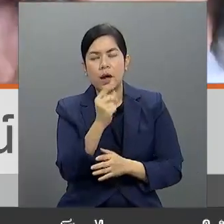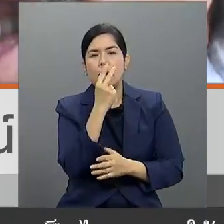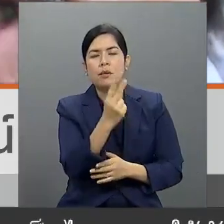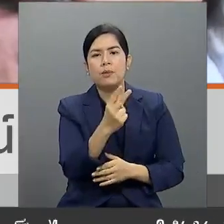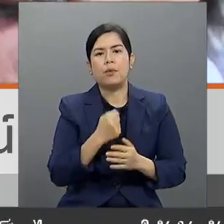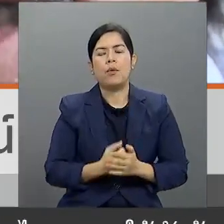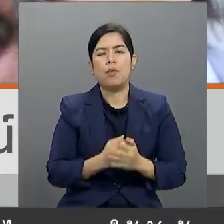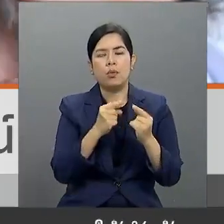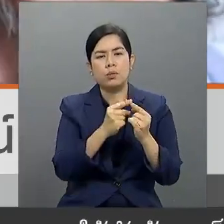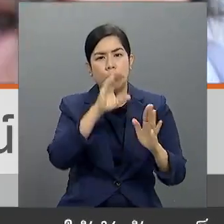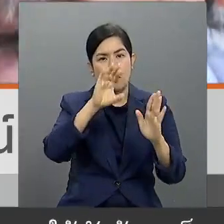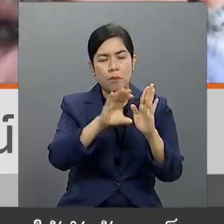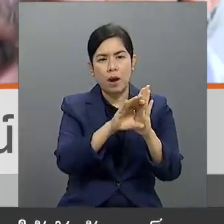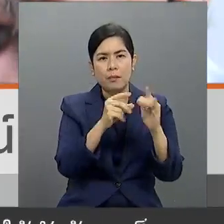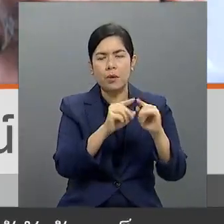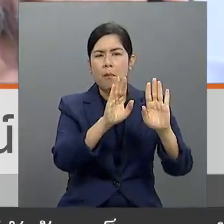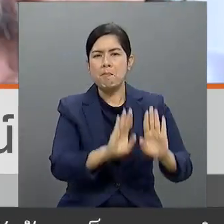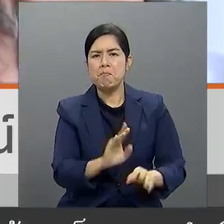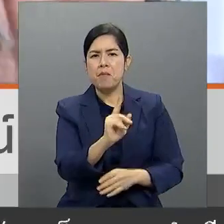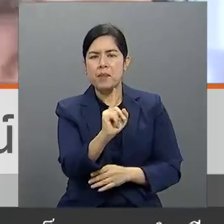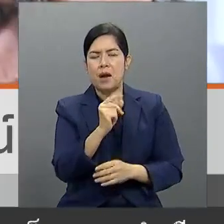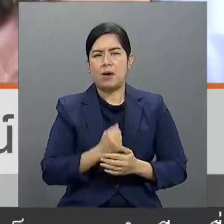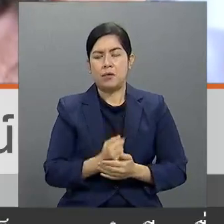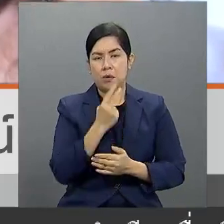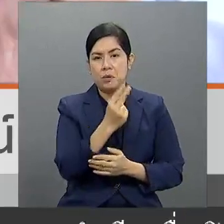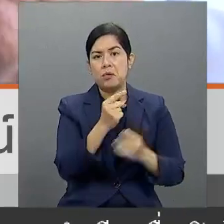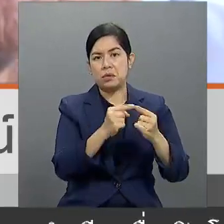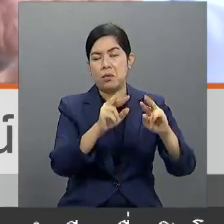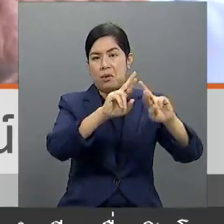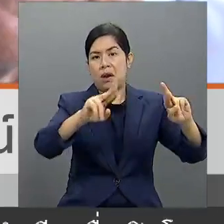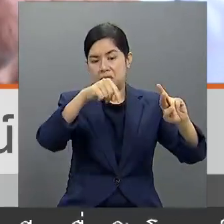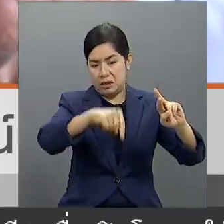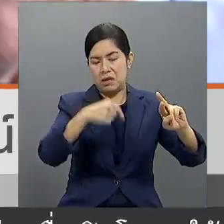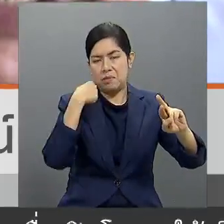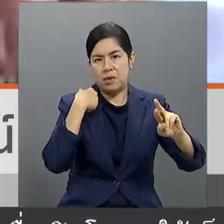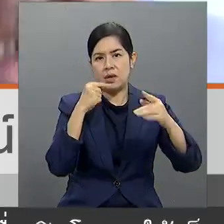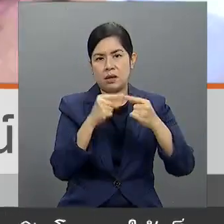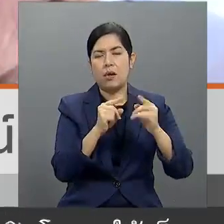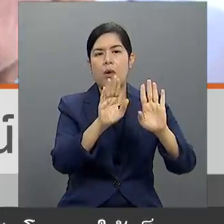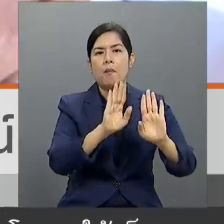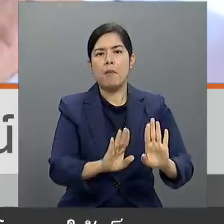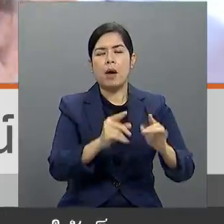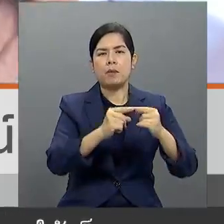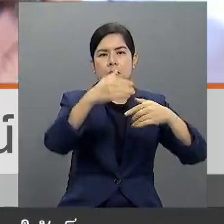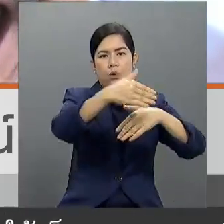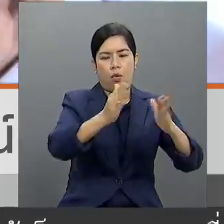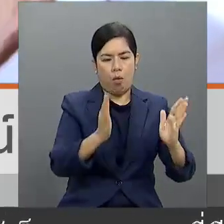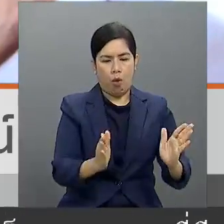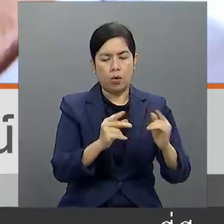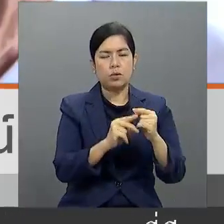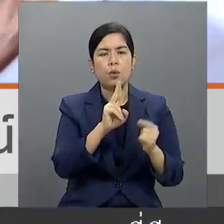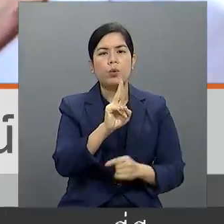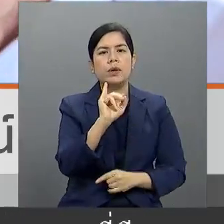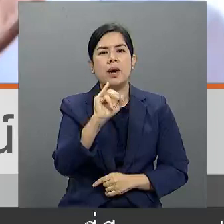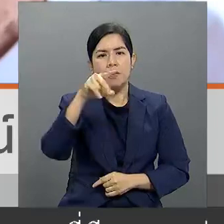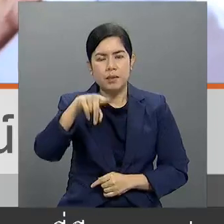ไรนะครับพร้อมกับระบุว่าสถานบันเทิงแห่งนี้มีทั้งโซนผับบาร์มีห้อง VIP และห้องรวมทั่วไป